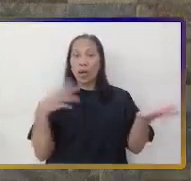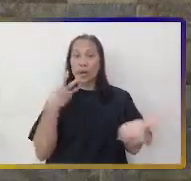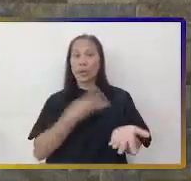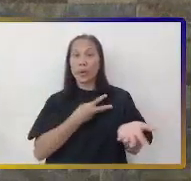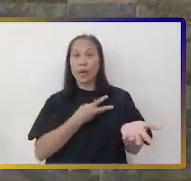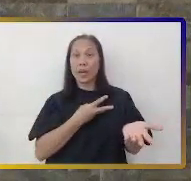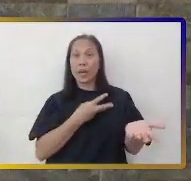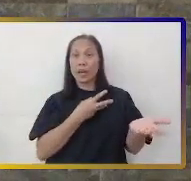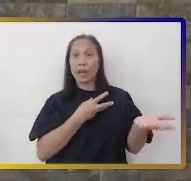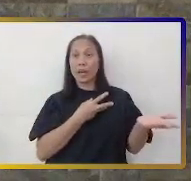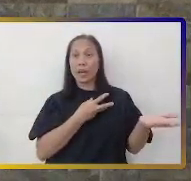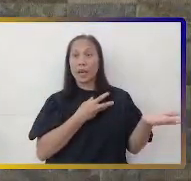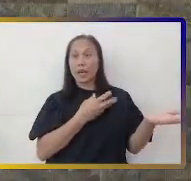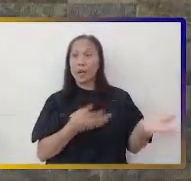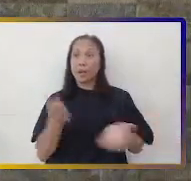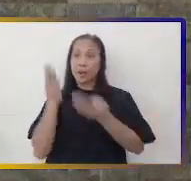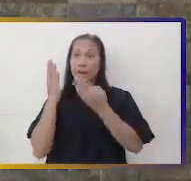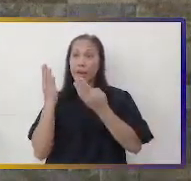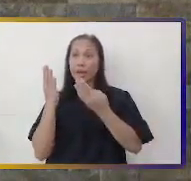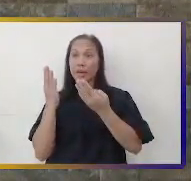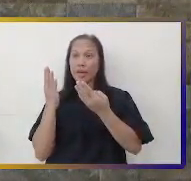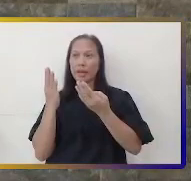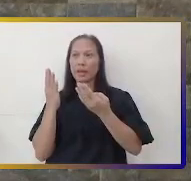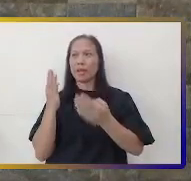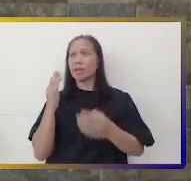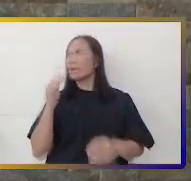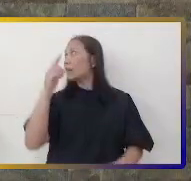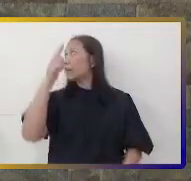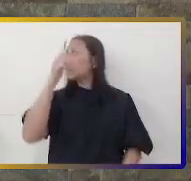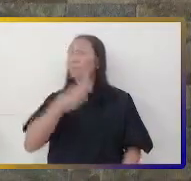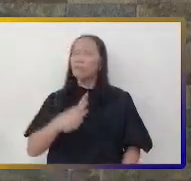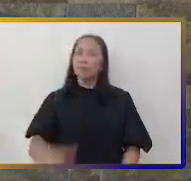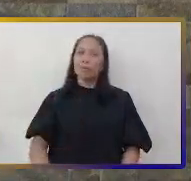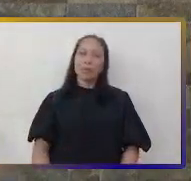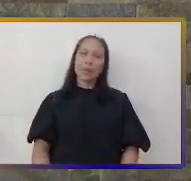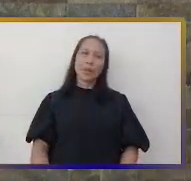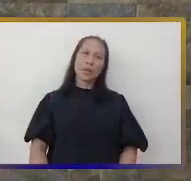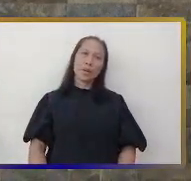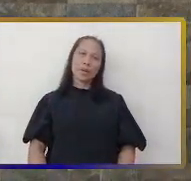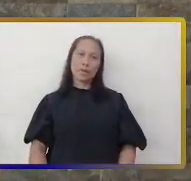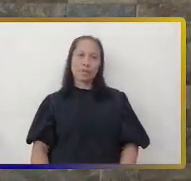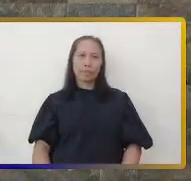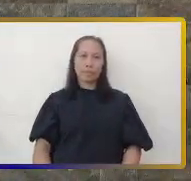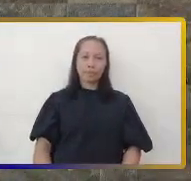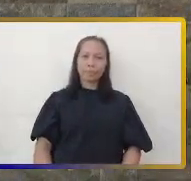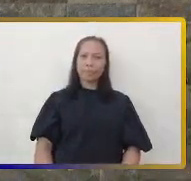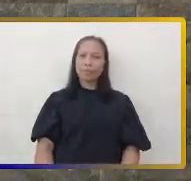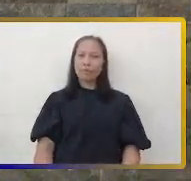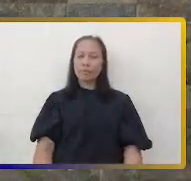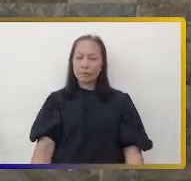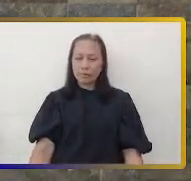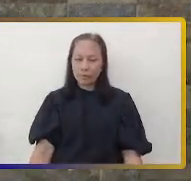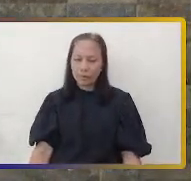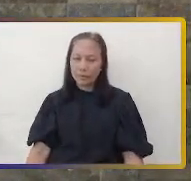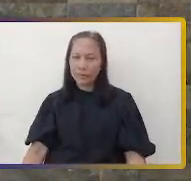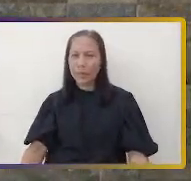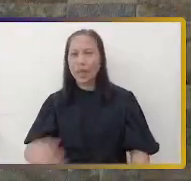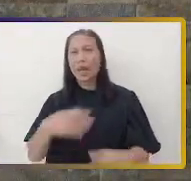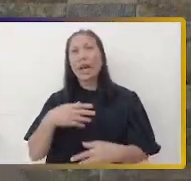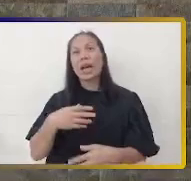nakita niyo mga kapatid So kaya nga sinasabi ko po sa inyo it will result on drawing us closer to